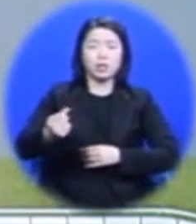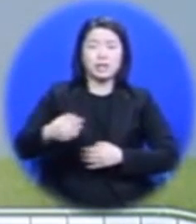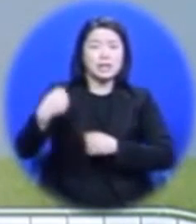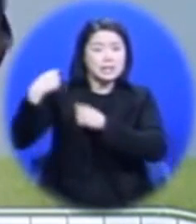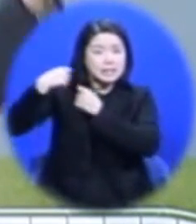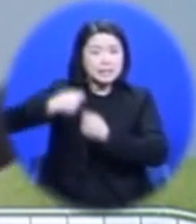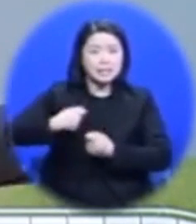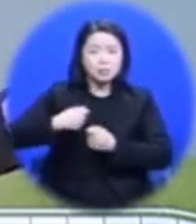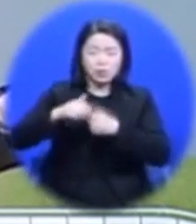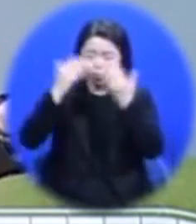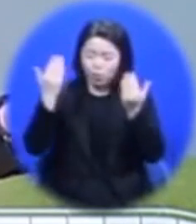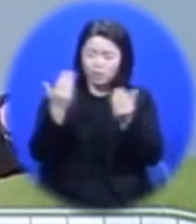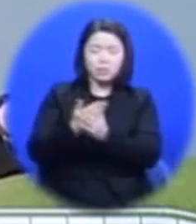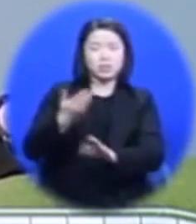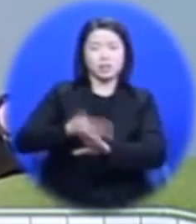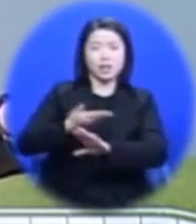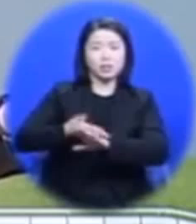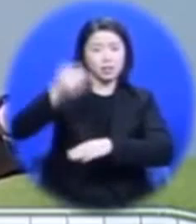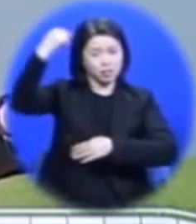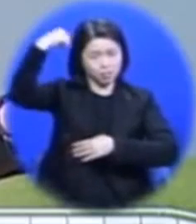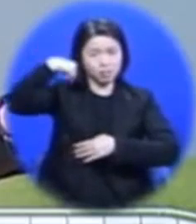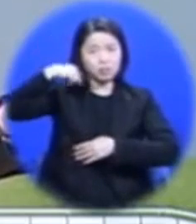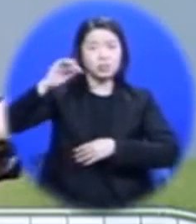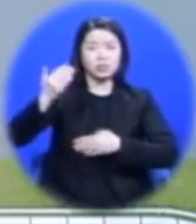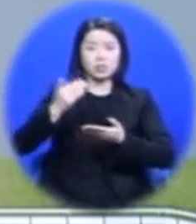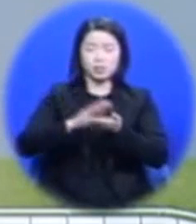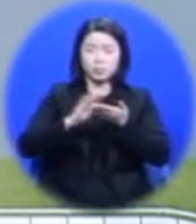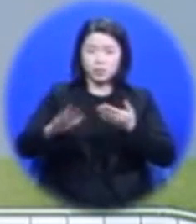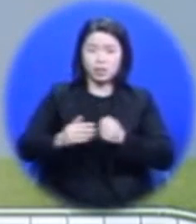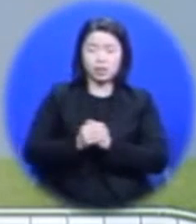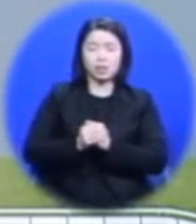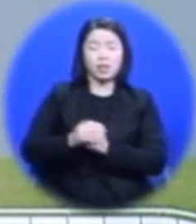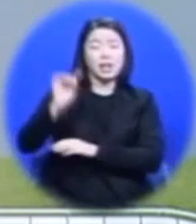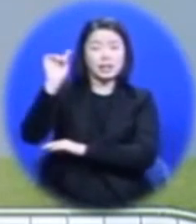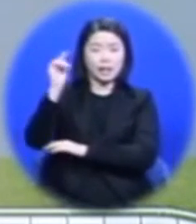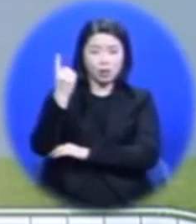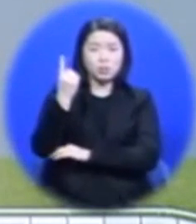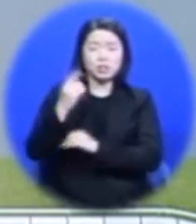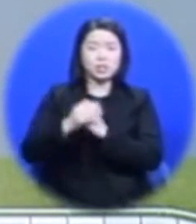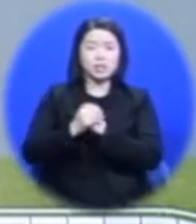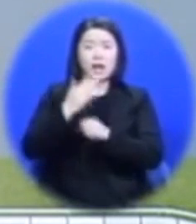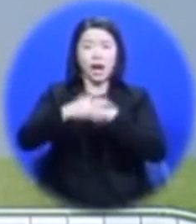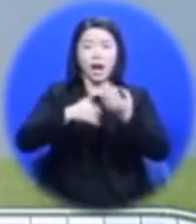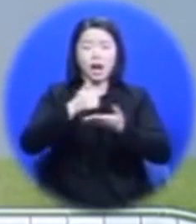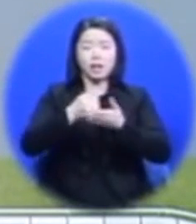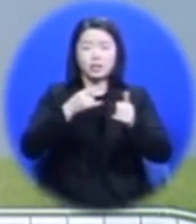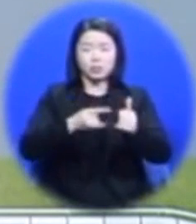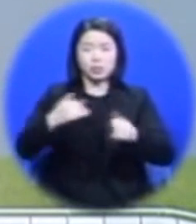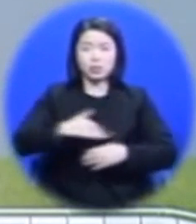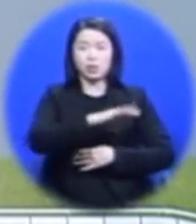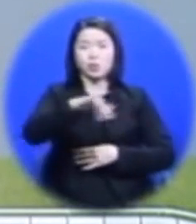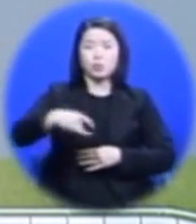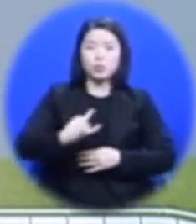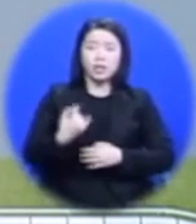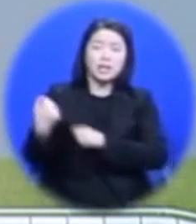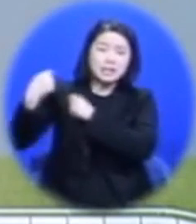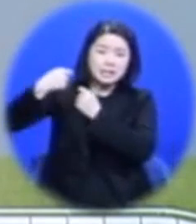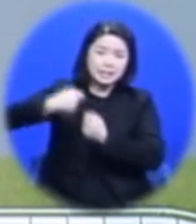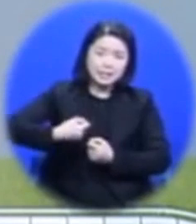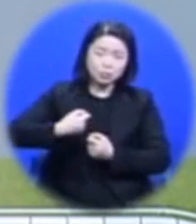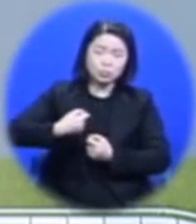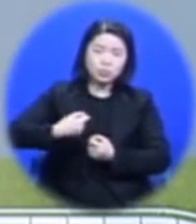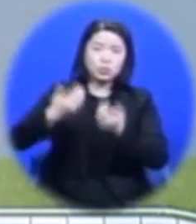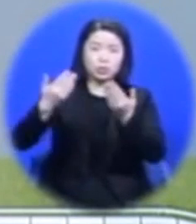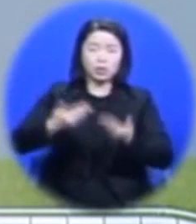짐이 완전히 다르게 느껴진다는 것입니다. 다윗이 하나님께서 우리의 짐을 짊어져 주셨다고